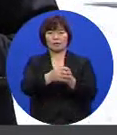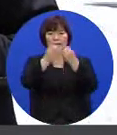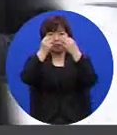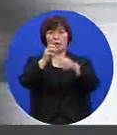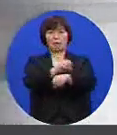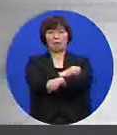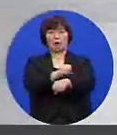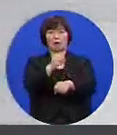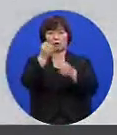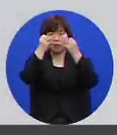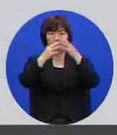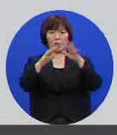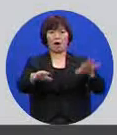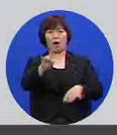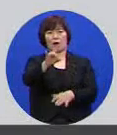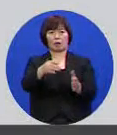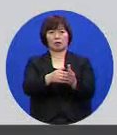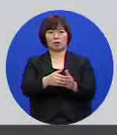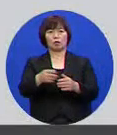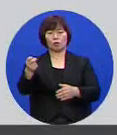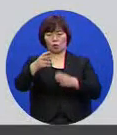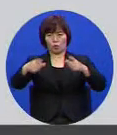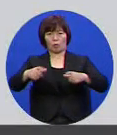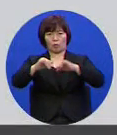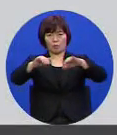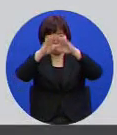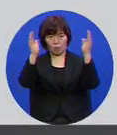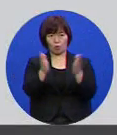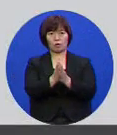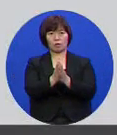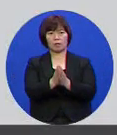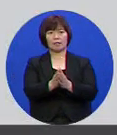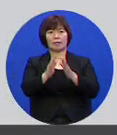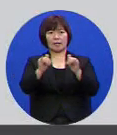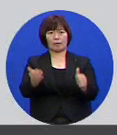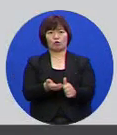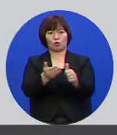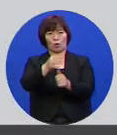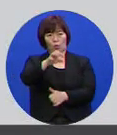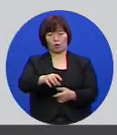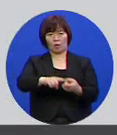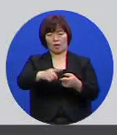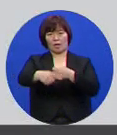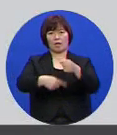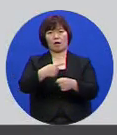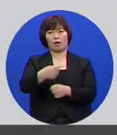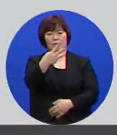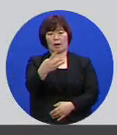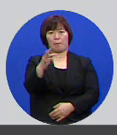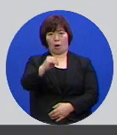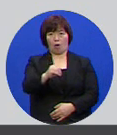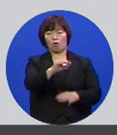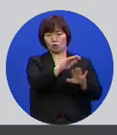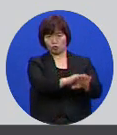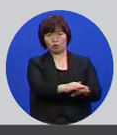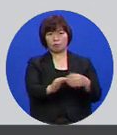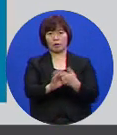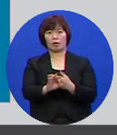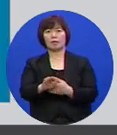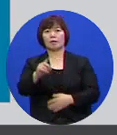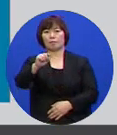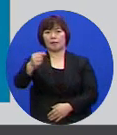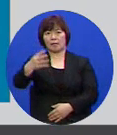새마을회가 유일합니다. 또한 도민 전체가 대상인 전북 인재 육성 재단의 한해 장학금 규모가 3억 원인 반면